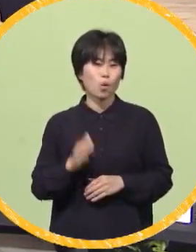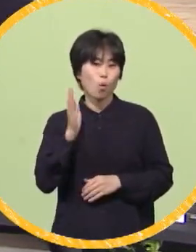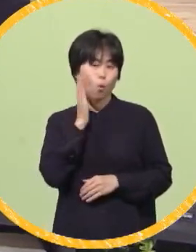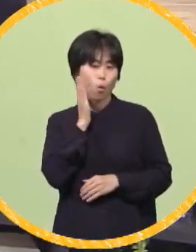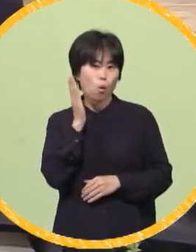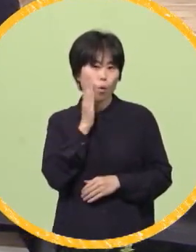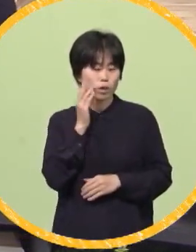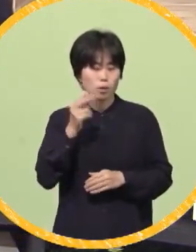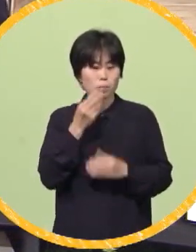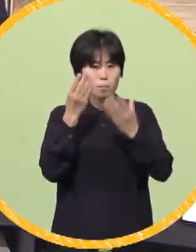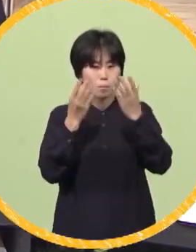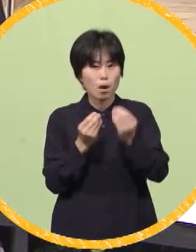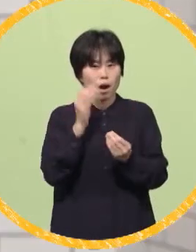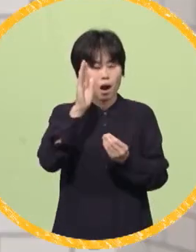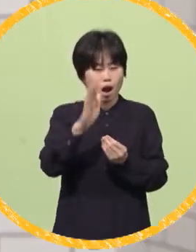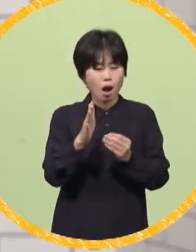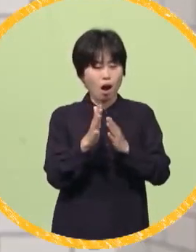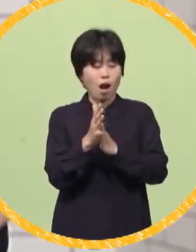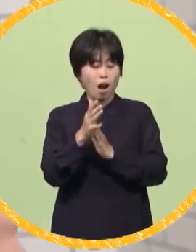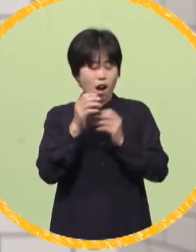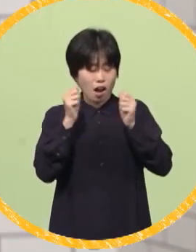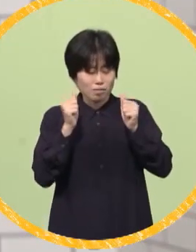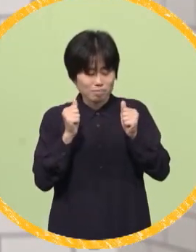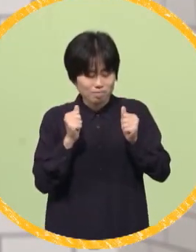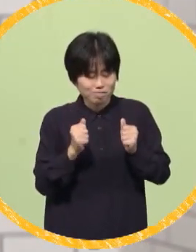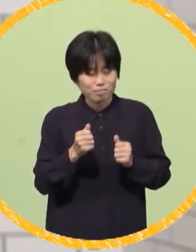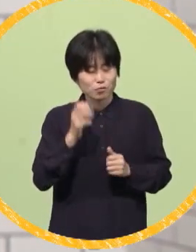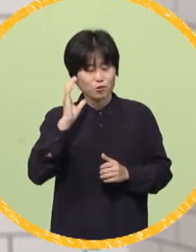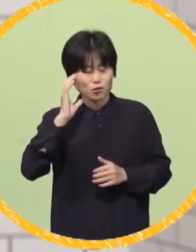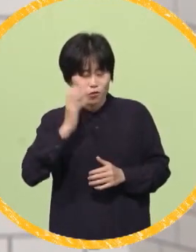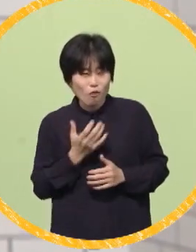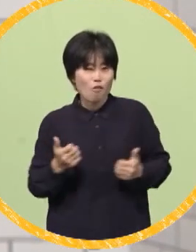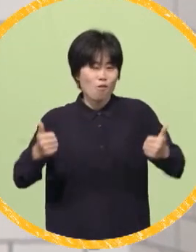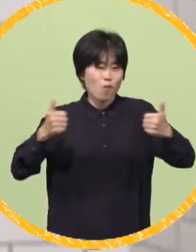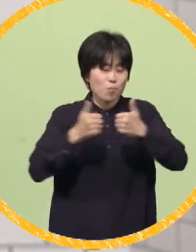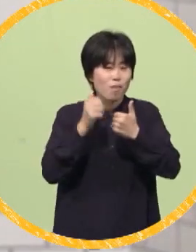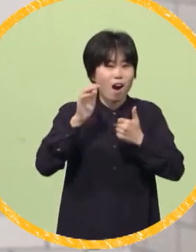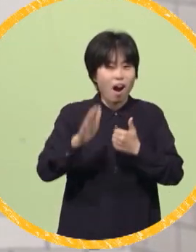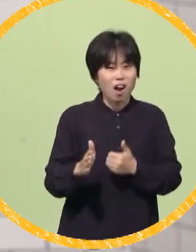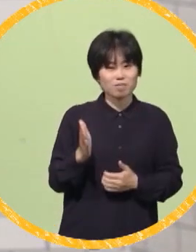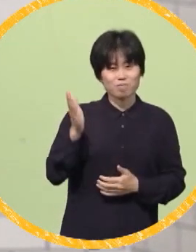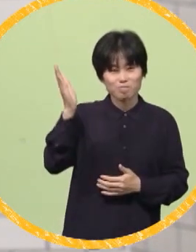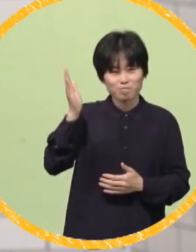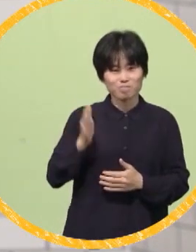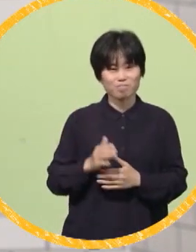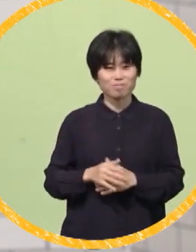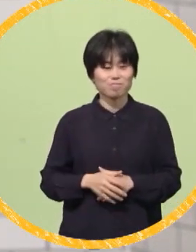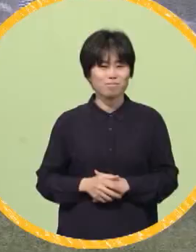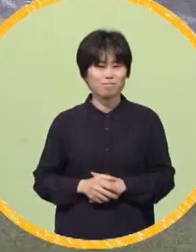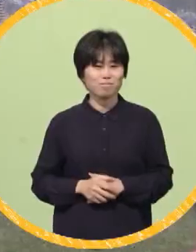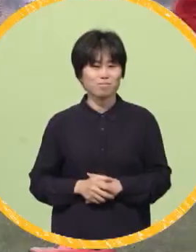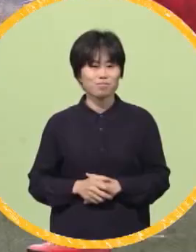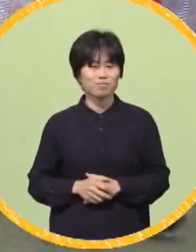いものを食べた後は手に汗に握るすごい戦いがありますので、そちらをどうぞ。